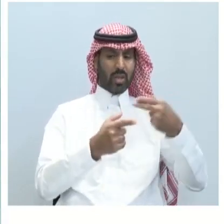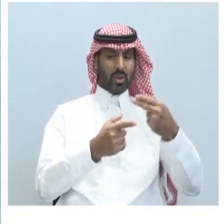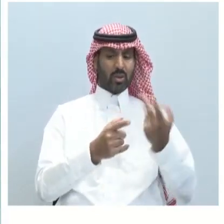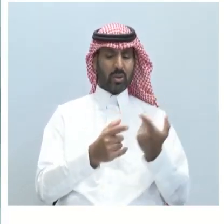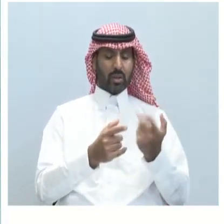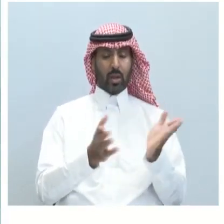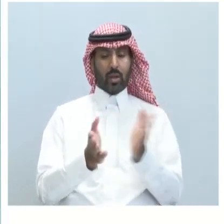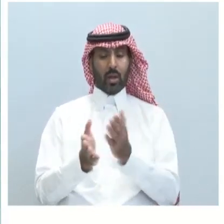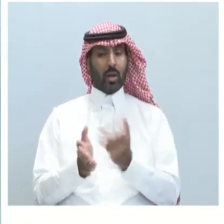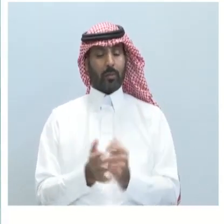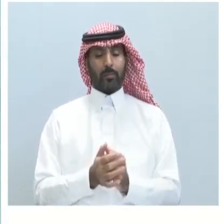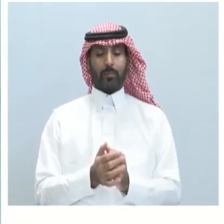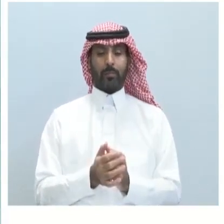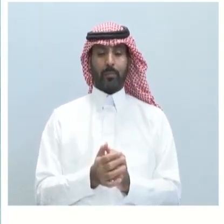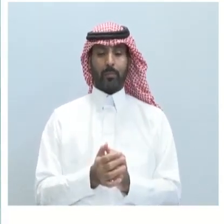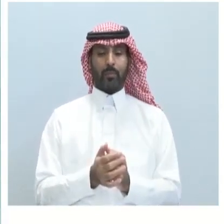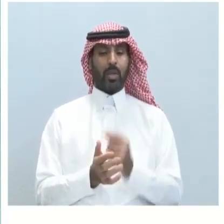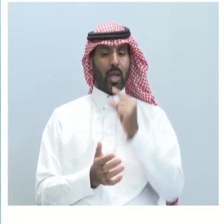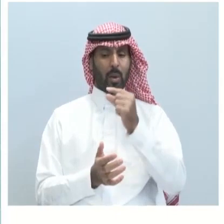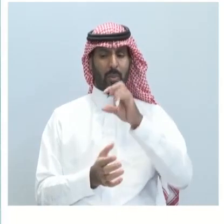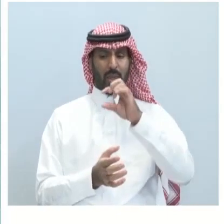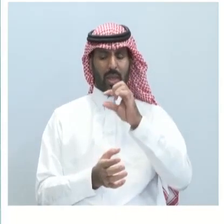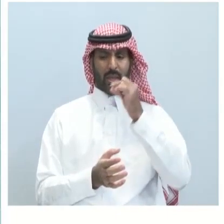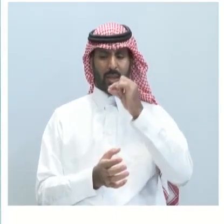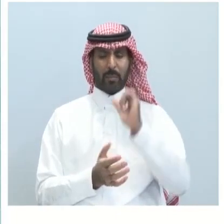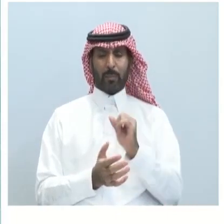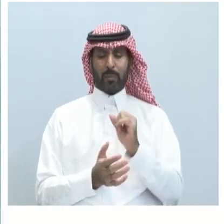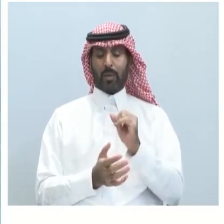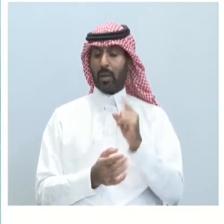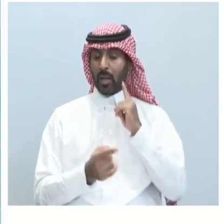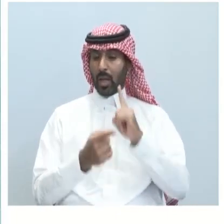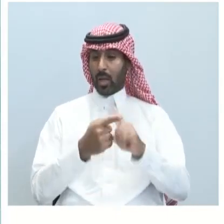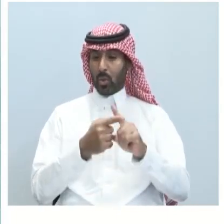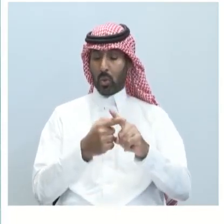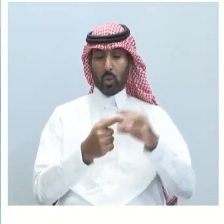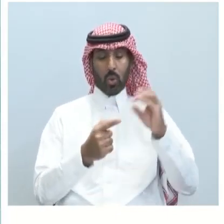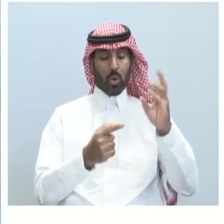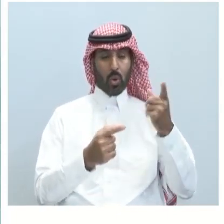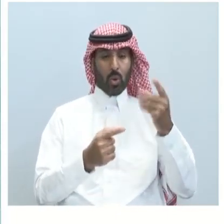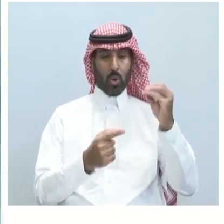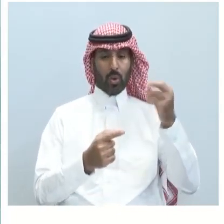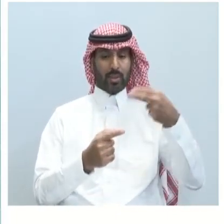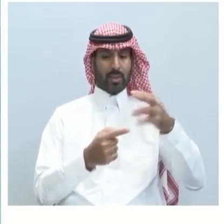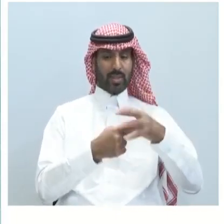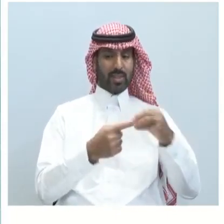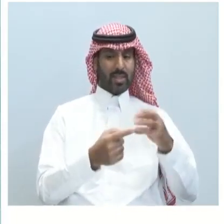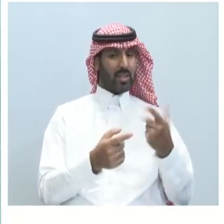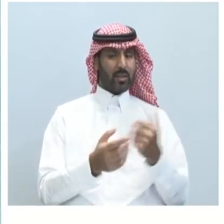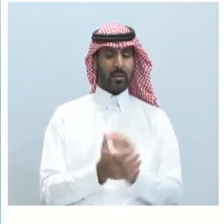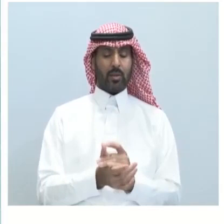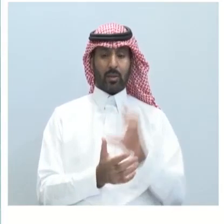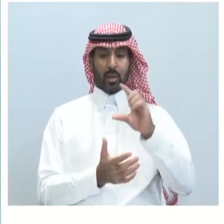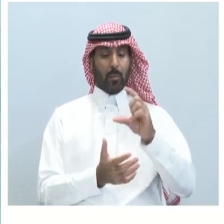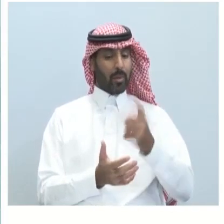عارفه المطلوب منك ايش تركيز ايون مين ايون الهيدروكسيد فما تركيز ايون الهيدروكسيد